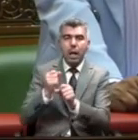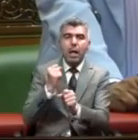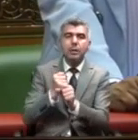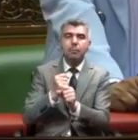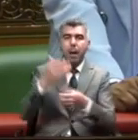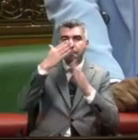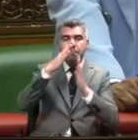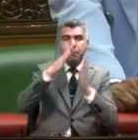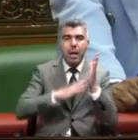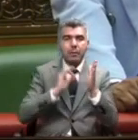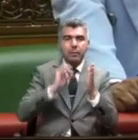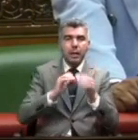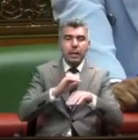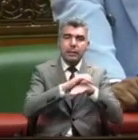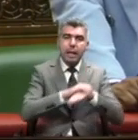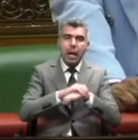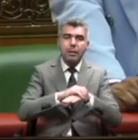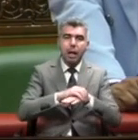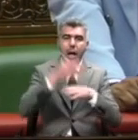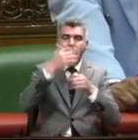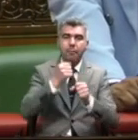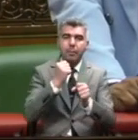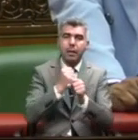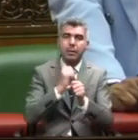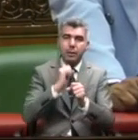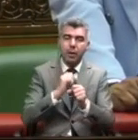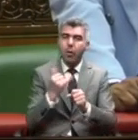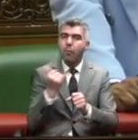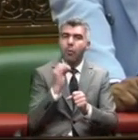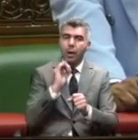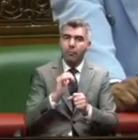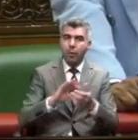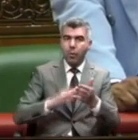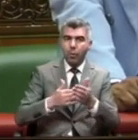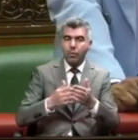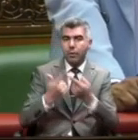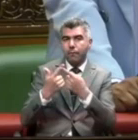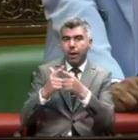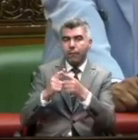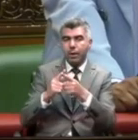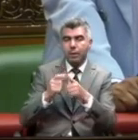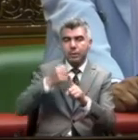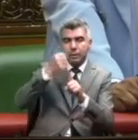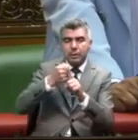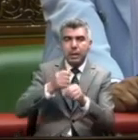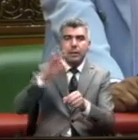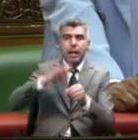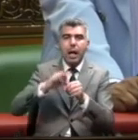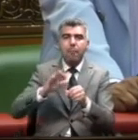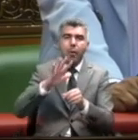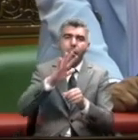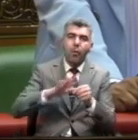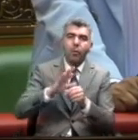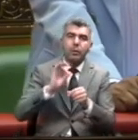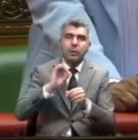التي بوعت الاتحاد العام للشغالين بالمغرب مكانه جد مهمه في مختلف الاستحقاقات التي عرفتها